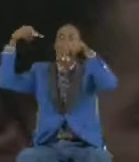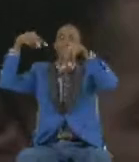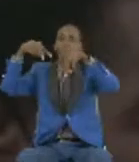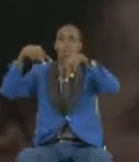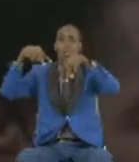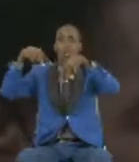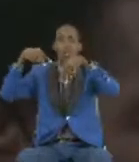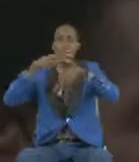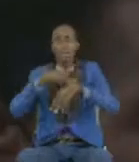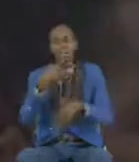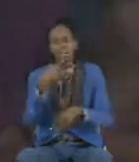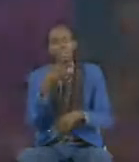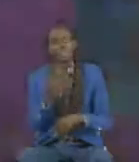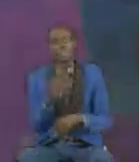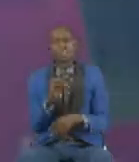dit,